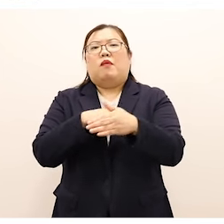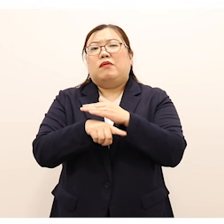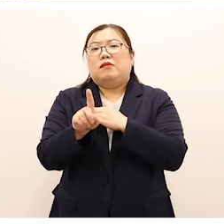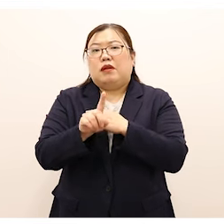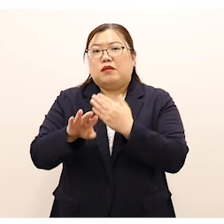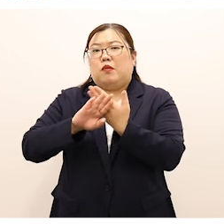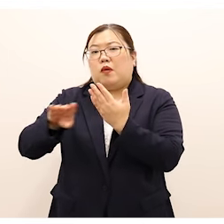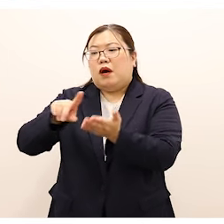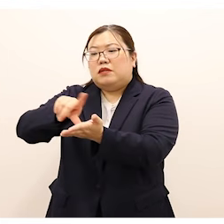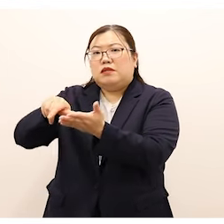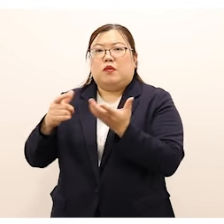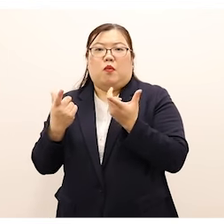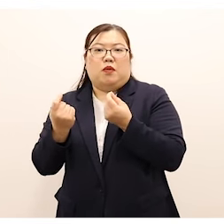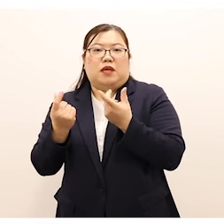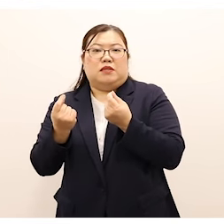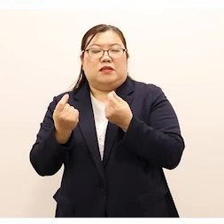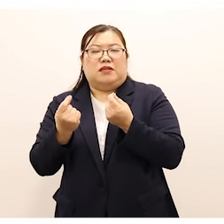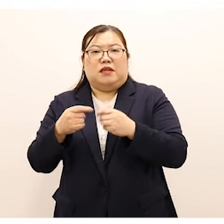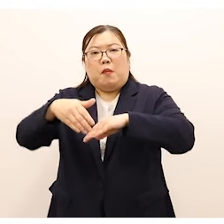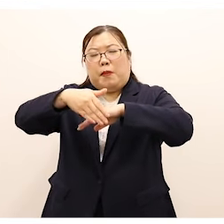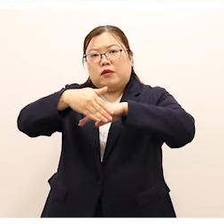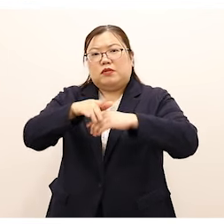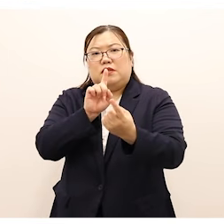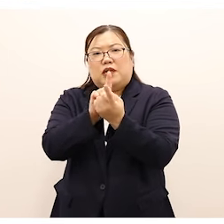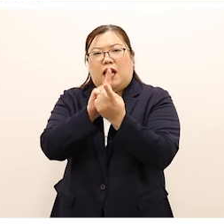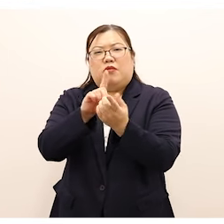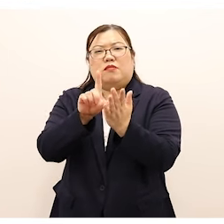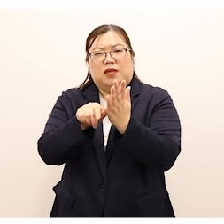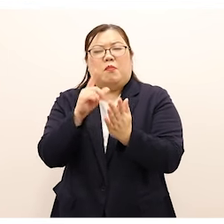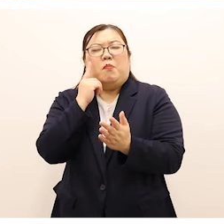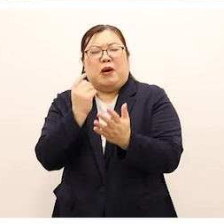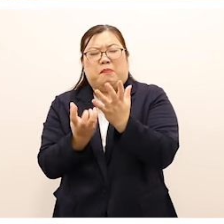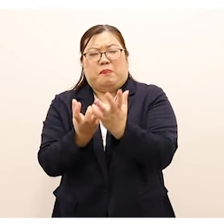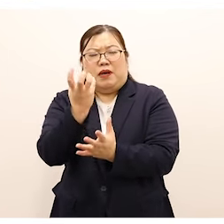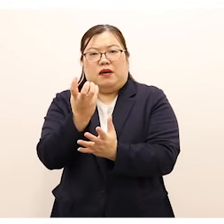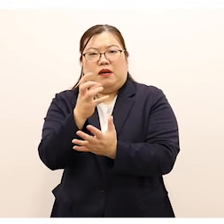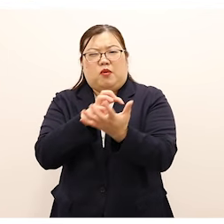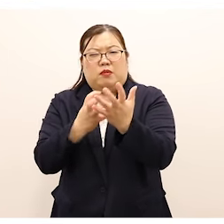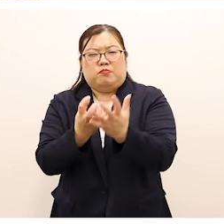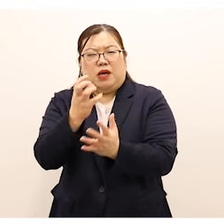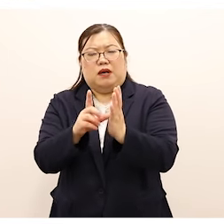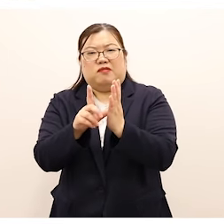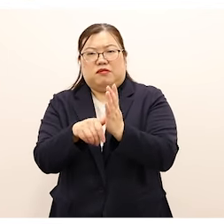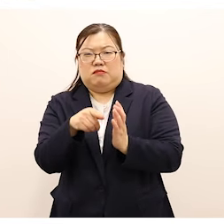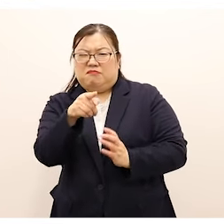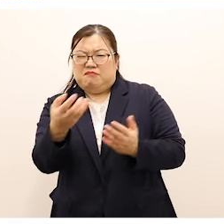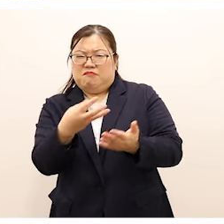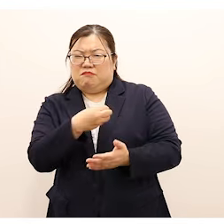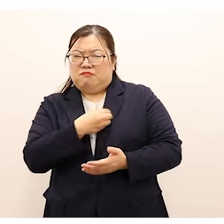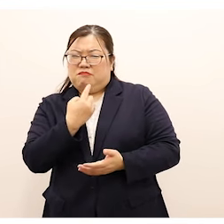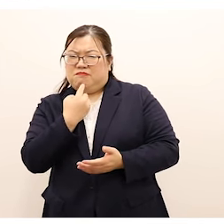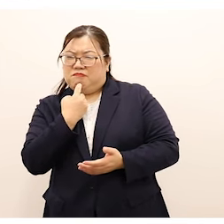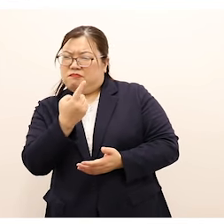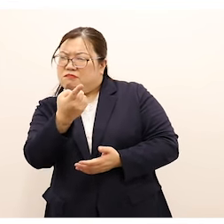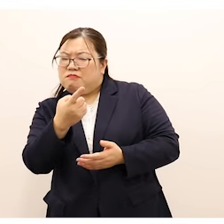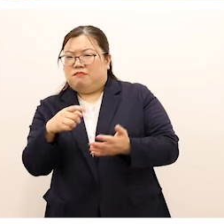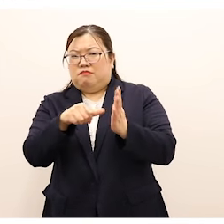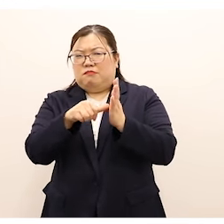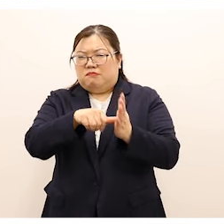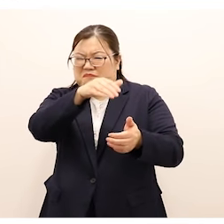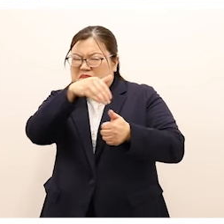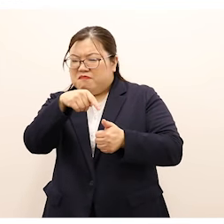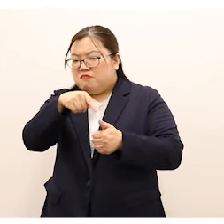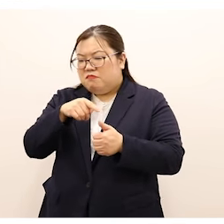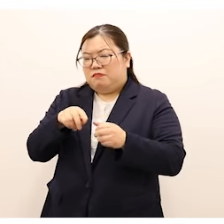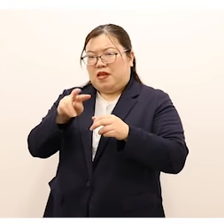体と同様に窓口でのトラブルにより個人が特定され、SNS に書き込みをされる事案もあること